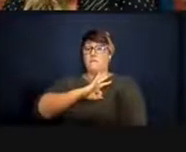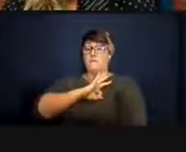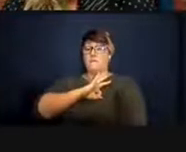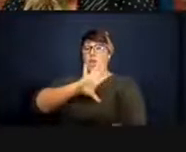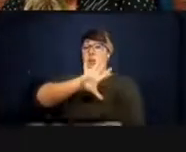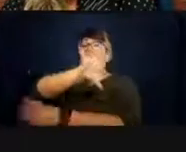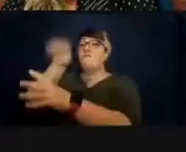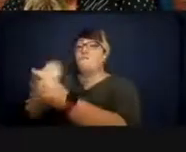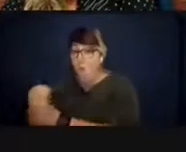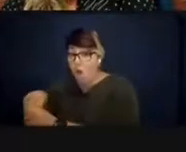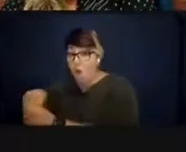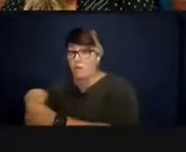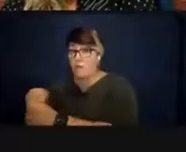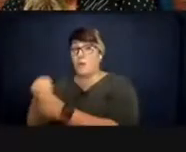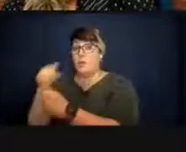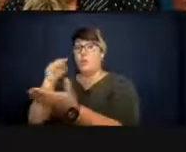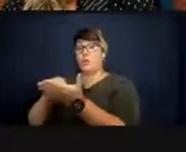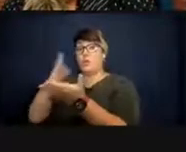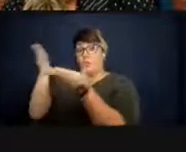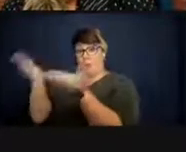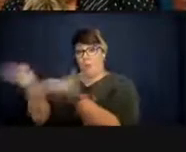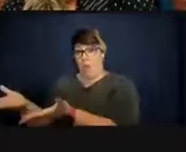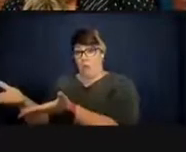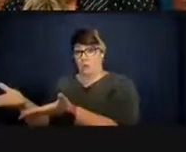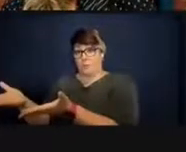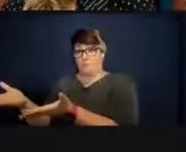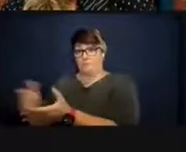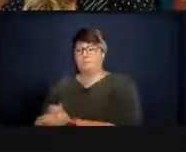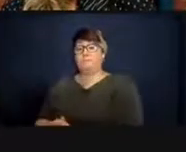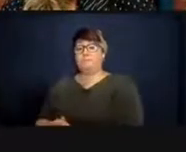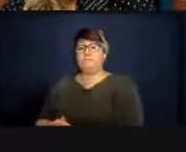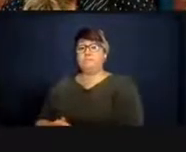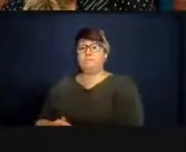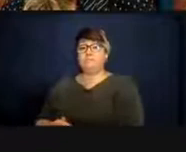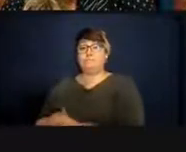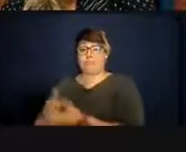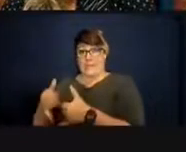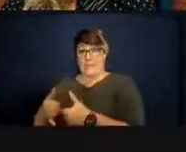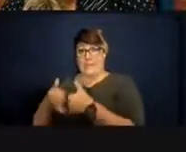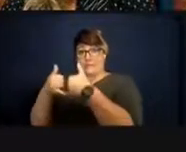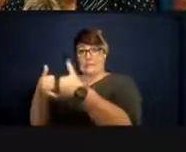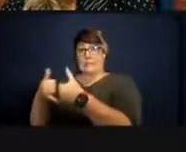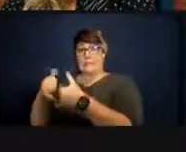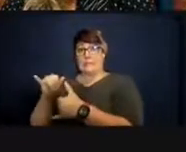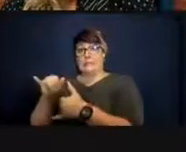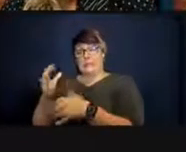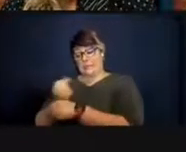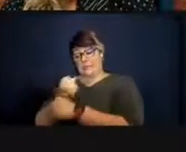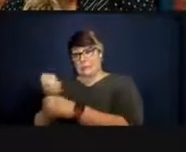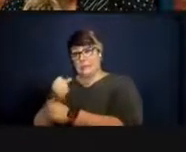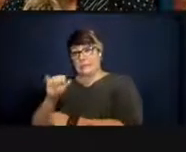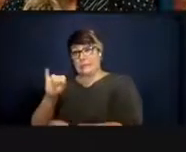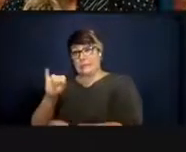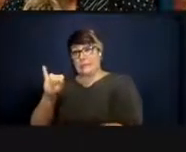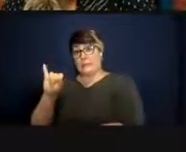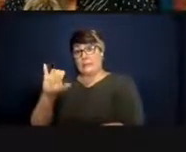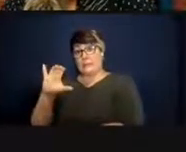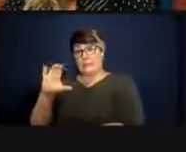tunaangalia maeneo ambayo yamewekeza katika walimu wanafunzi ambao katika shule zao.